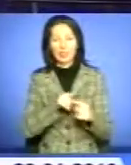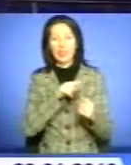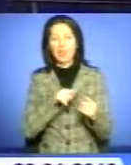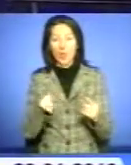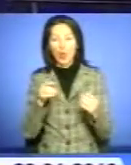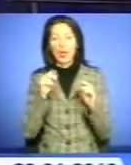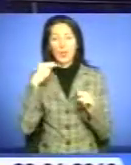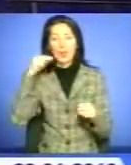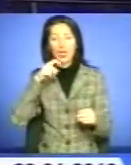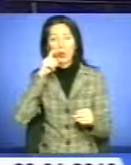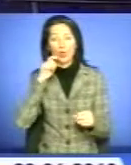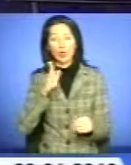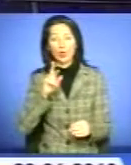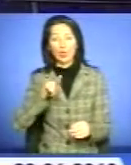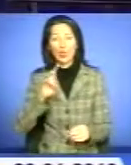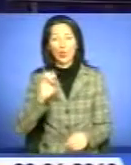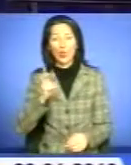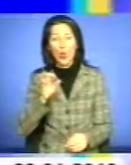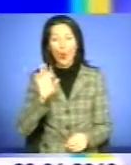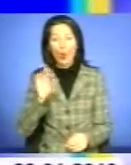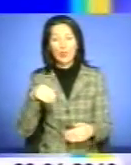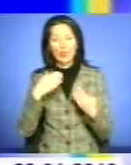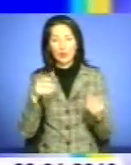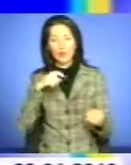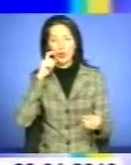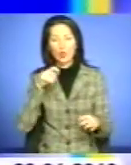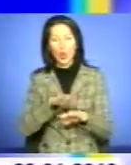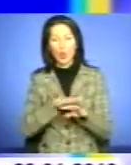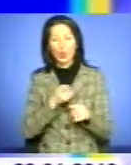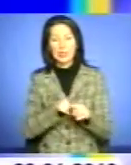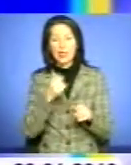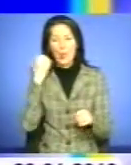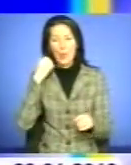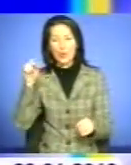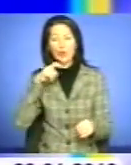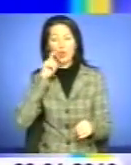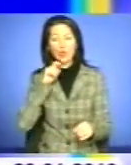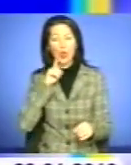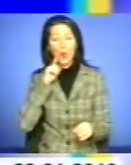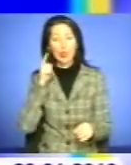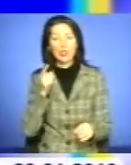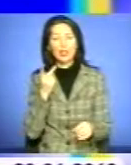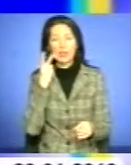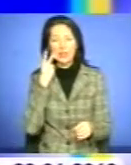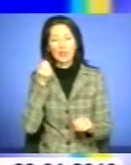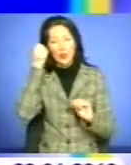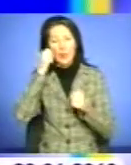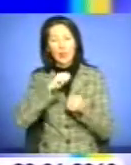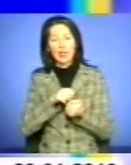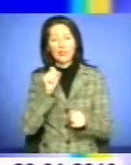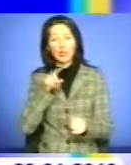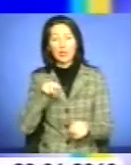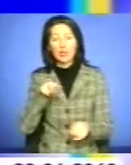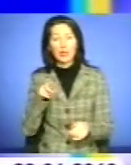Віктор Янукович звернувся до українського народу. Цей подвиг української молоді назавжди викарбувався золотими літерами на сторінках